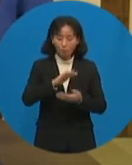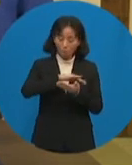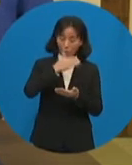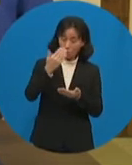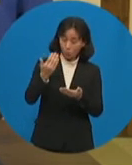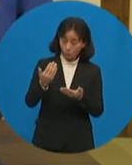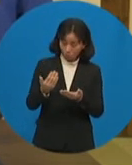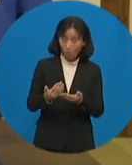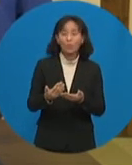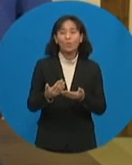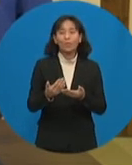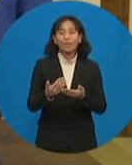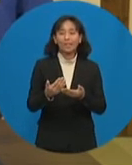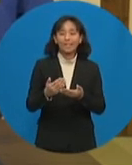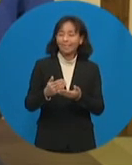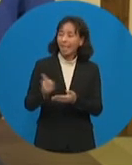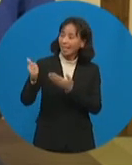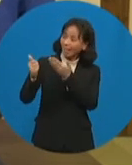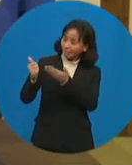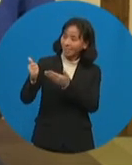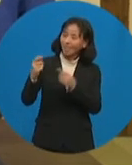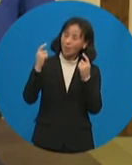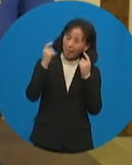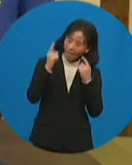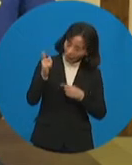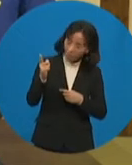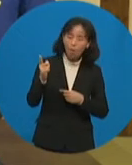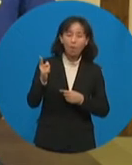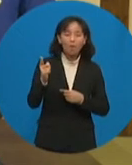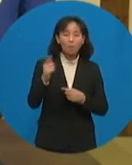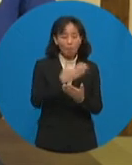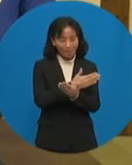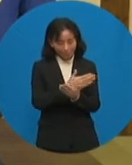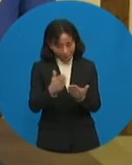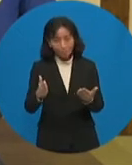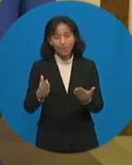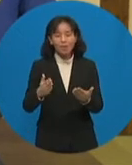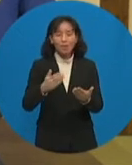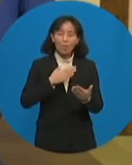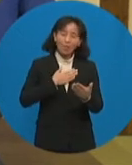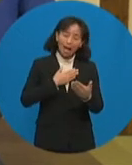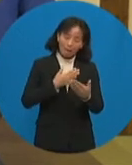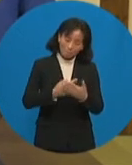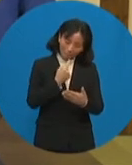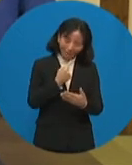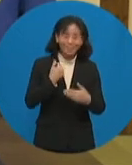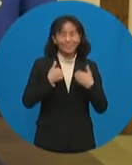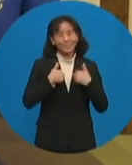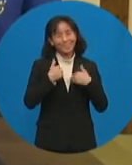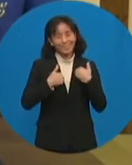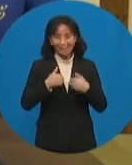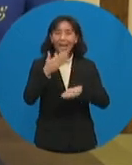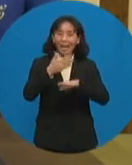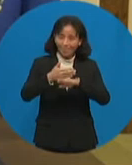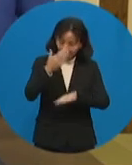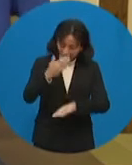牛すじホルモンもんじゃ、そして田口さんの笑顔、私、はい、お腹いっぱい大満足です。今日はありがとうございました。 ありがとうござい